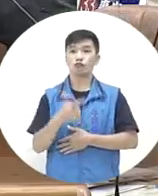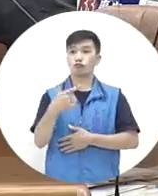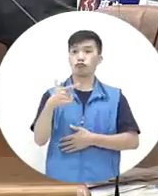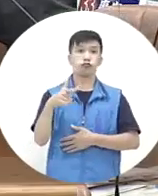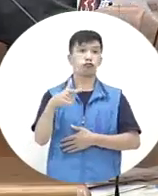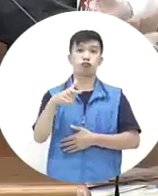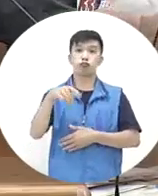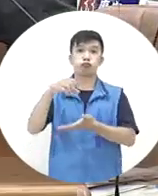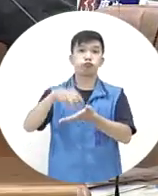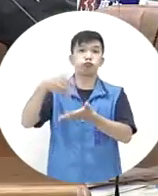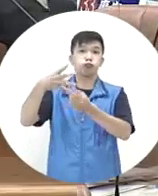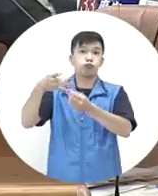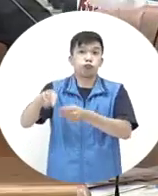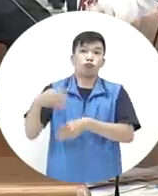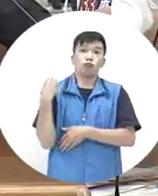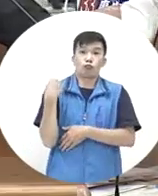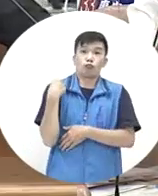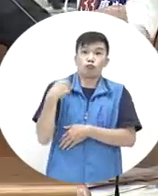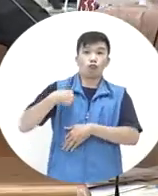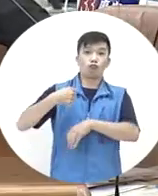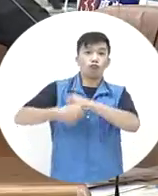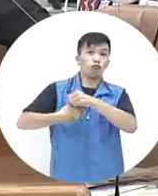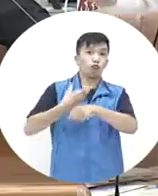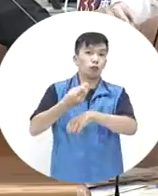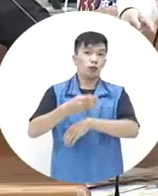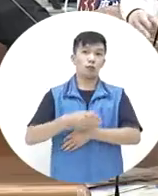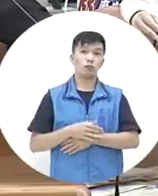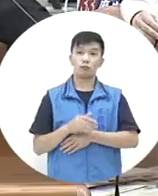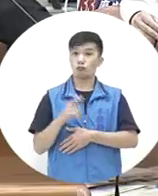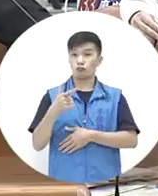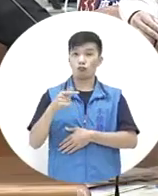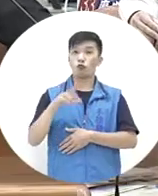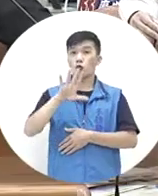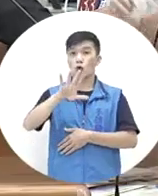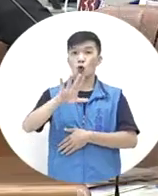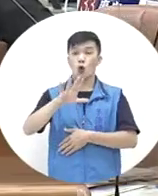了。 现在你的学长朱立伦说要重启核四啊，